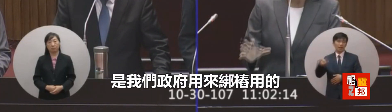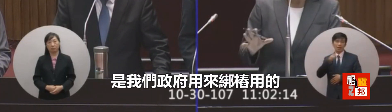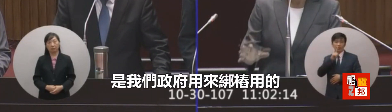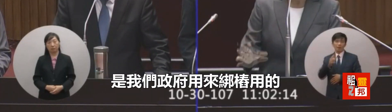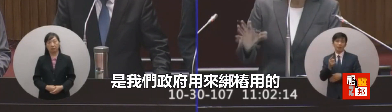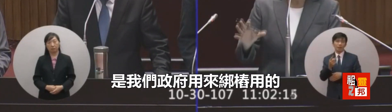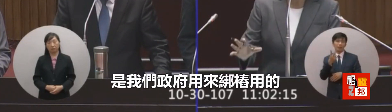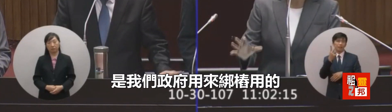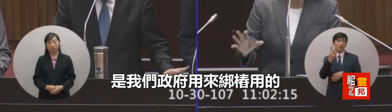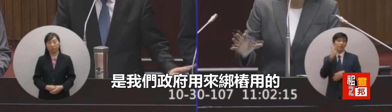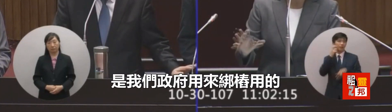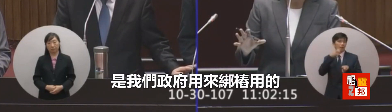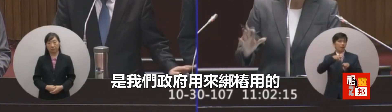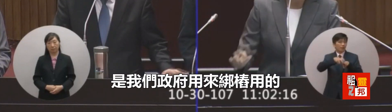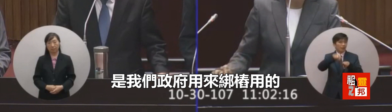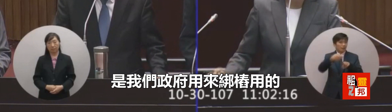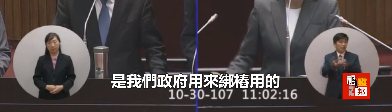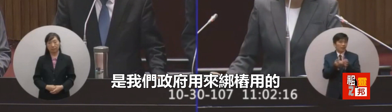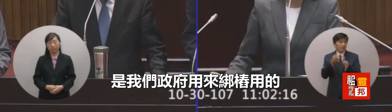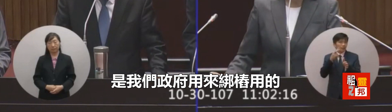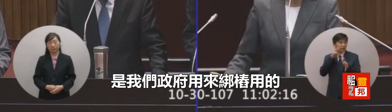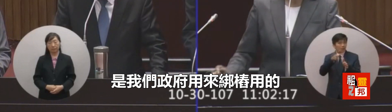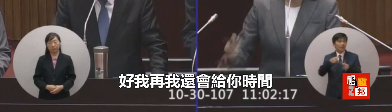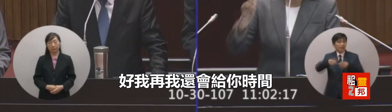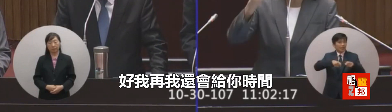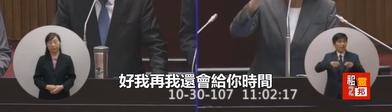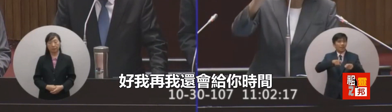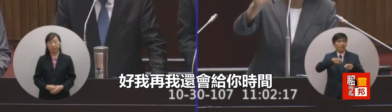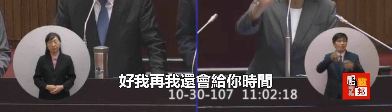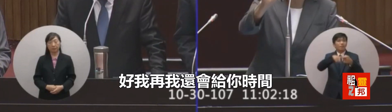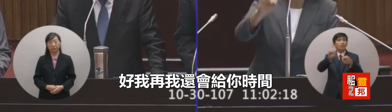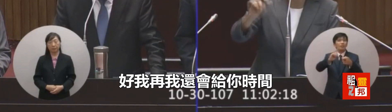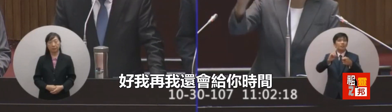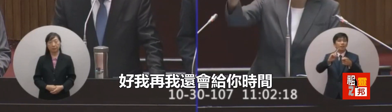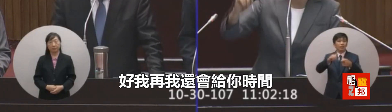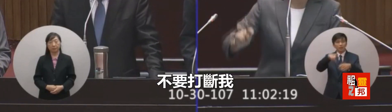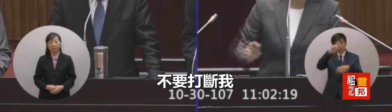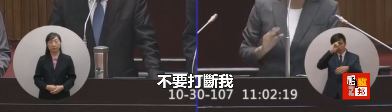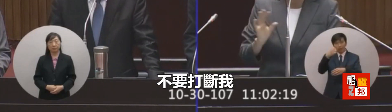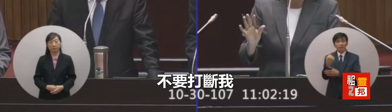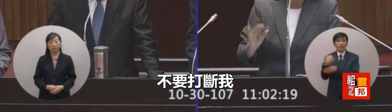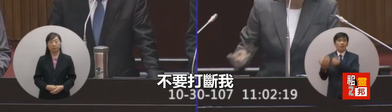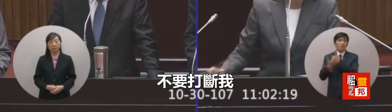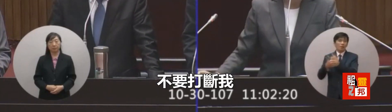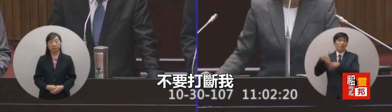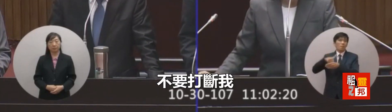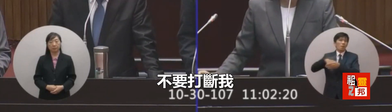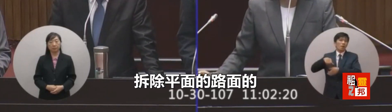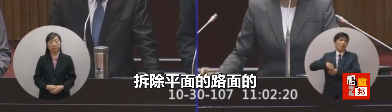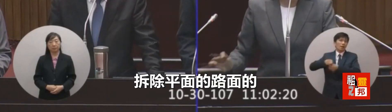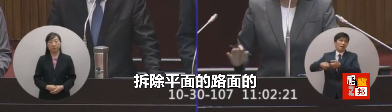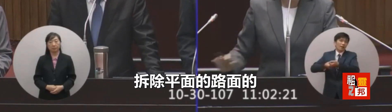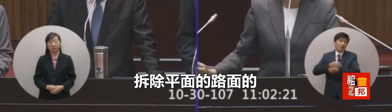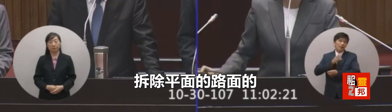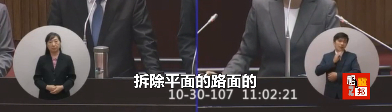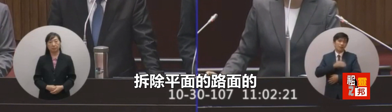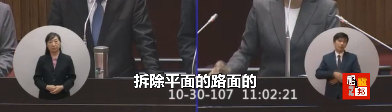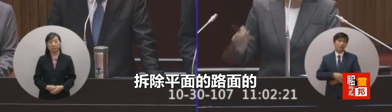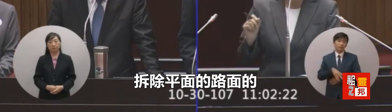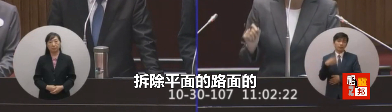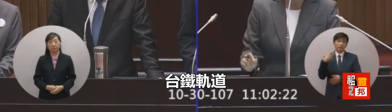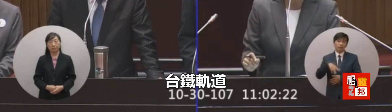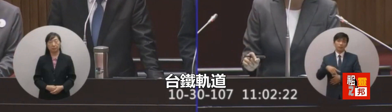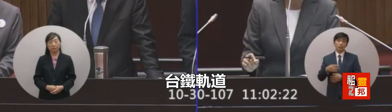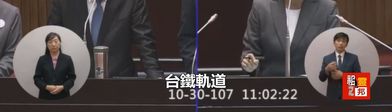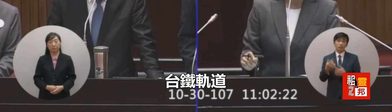是我们政府用来绑桩用的。好，我还会给你时间哈，不要打断我。拆除平面的路